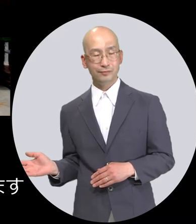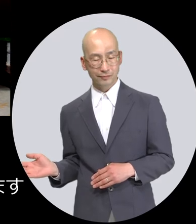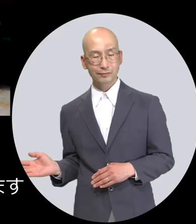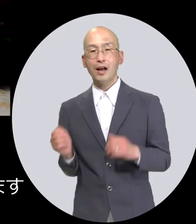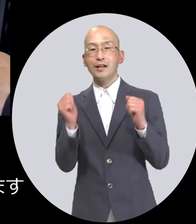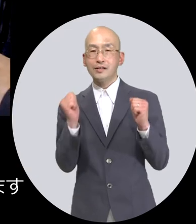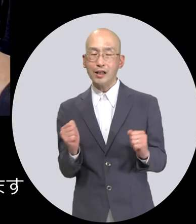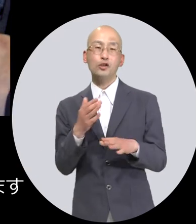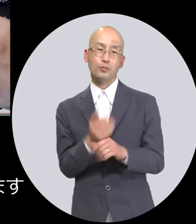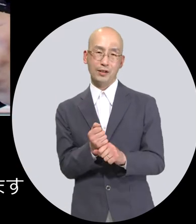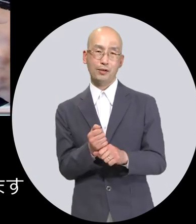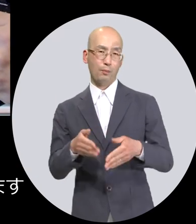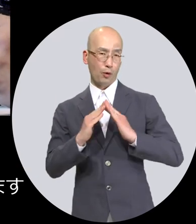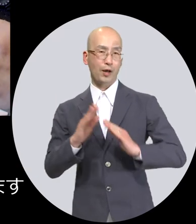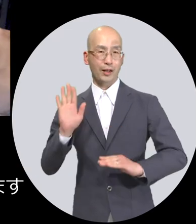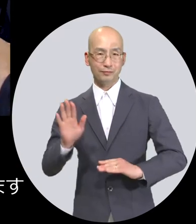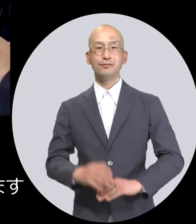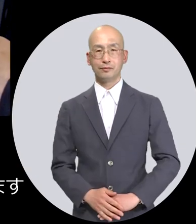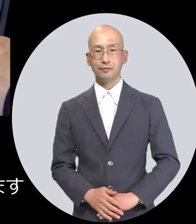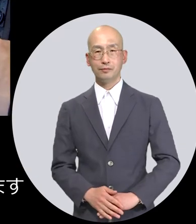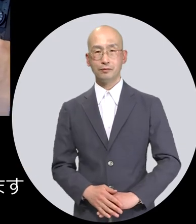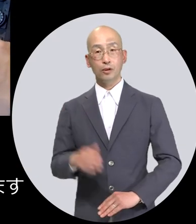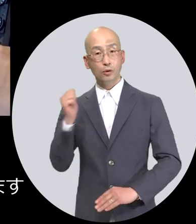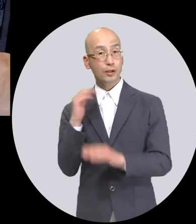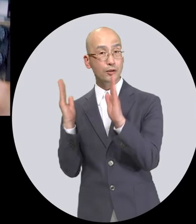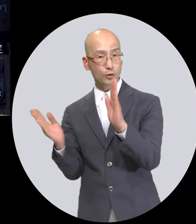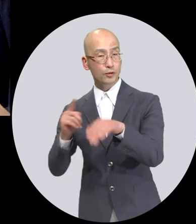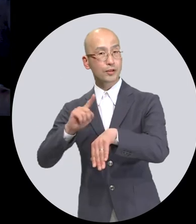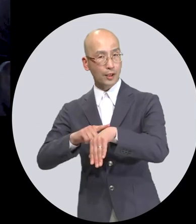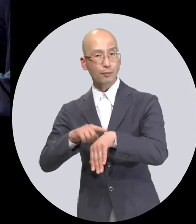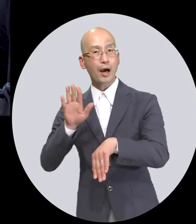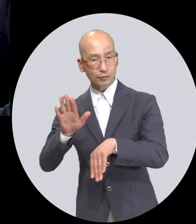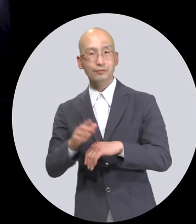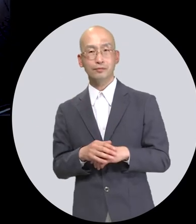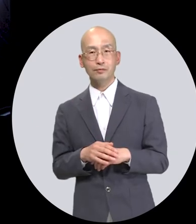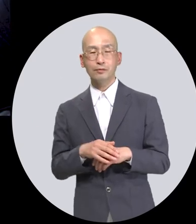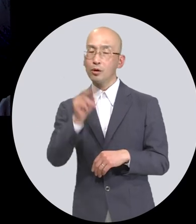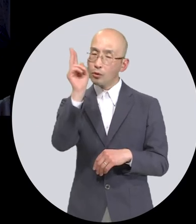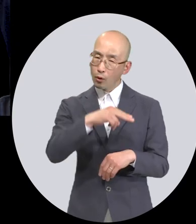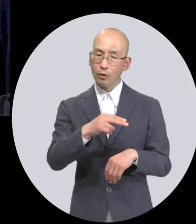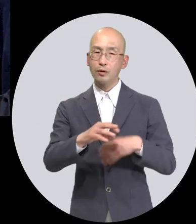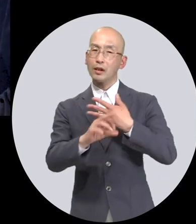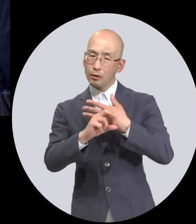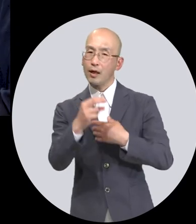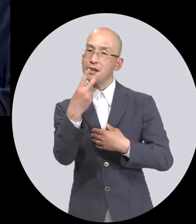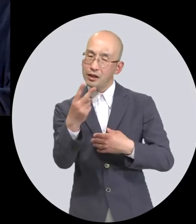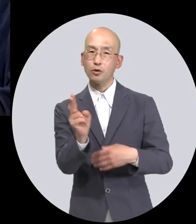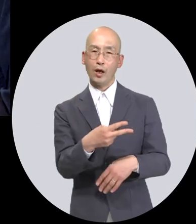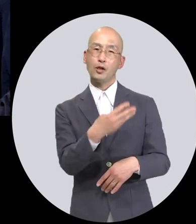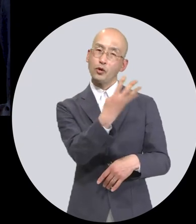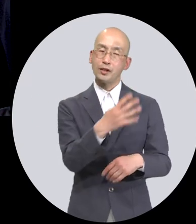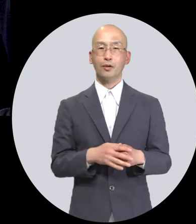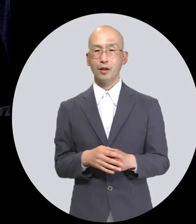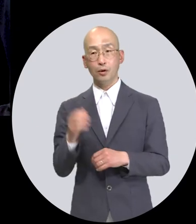ラーニングスタッフ在室日というのを行っています。 午前中の時間帯にやる時もあるし、こういう午後の2時